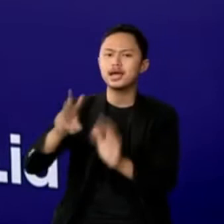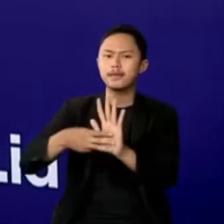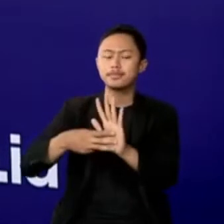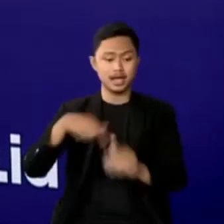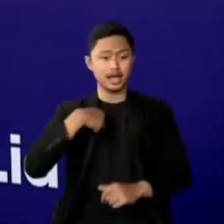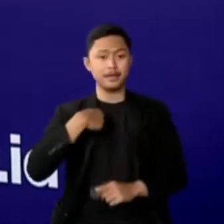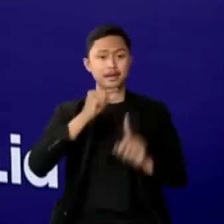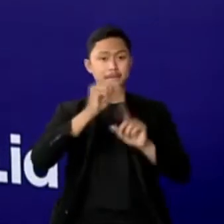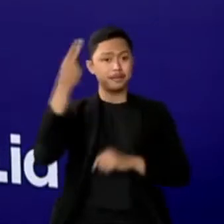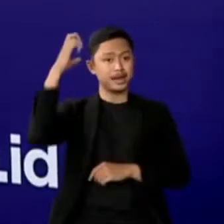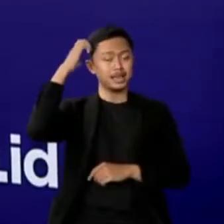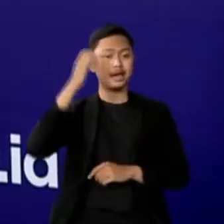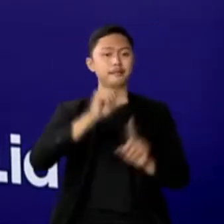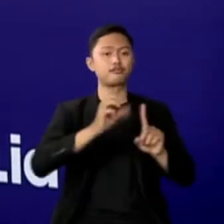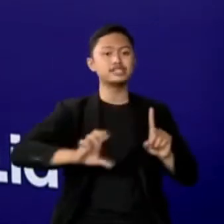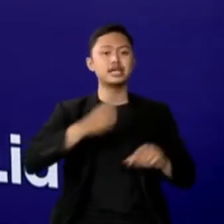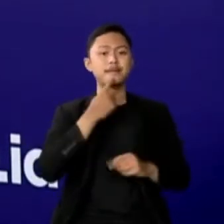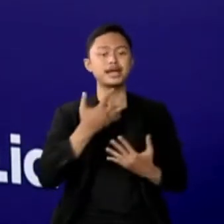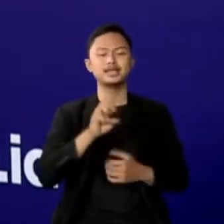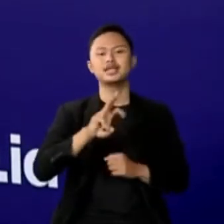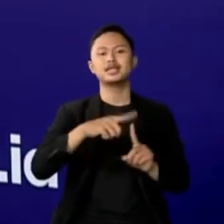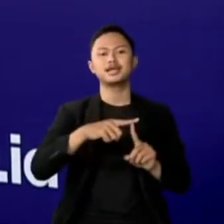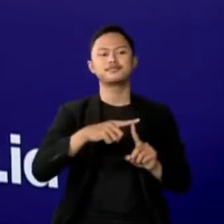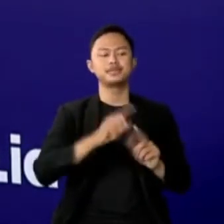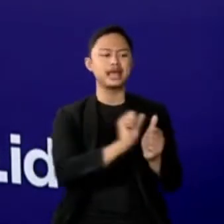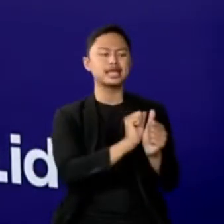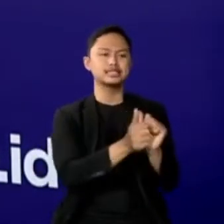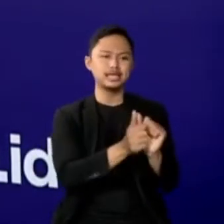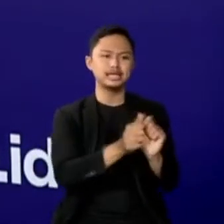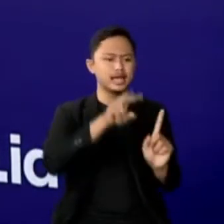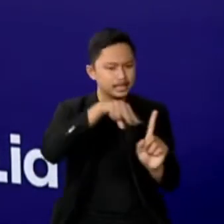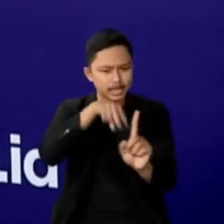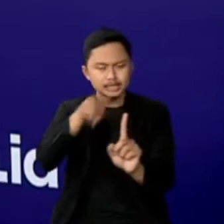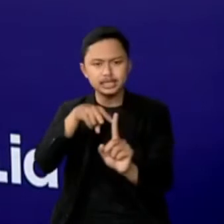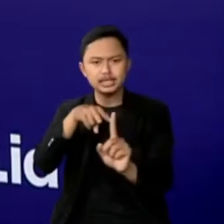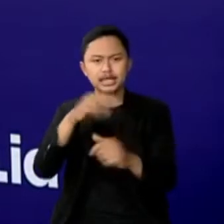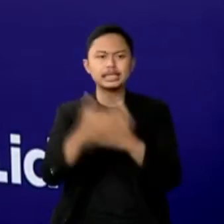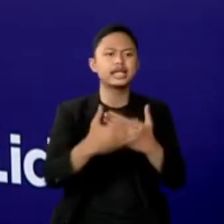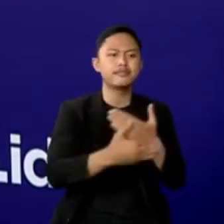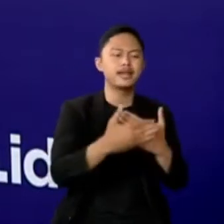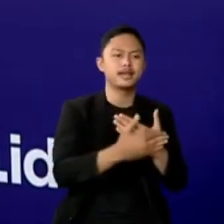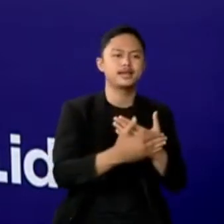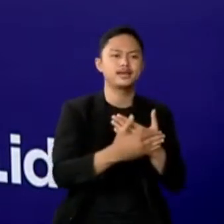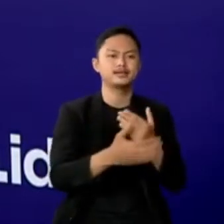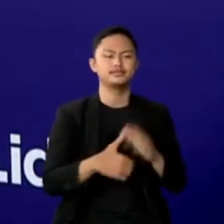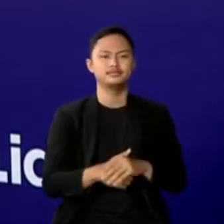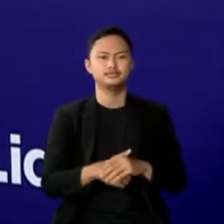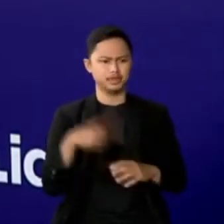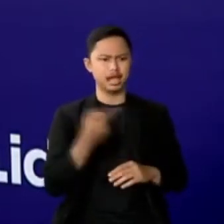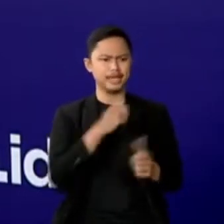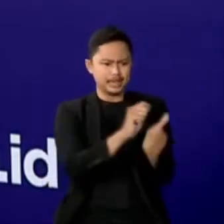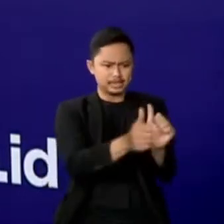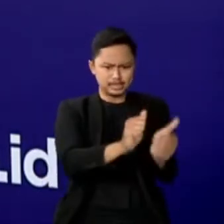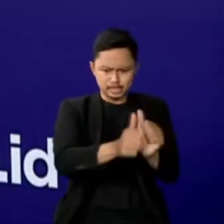tugas kami Pemprov pemerintahnya 3th Part Racing Racing dan treatment latihan t a testimony kami perbanyak